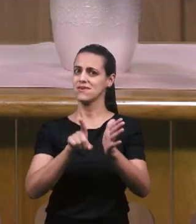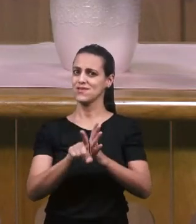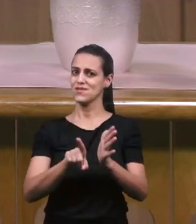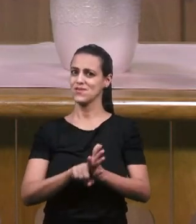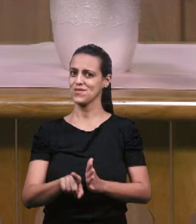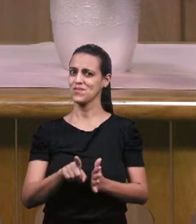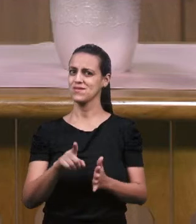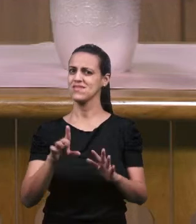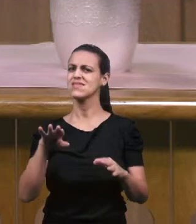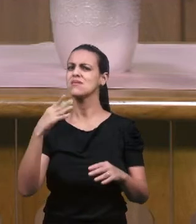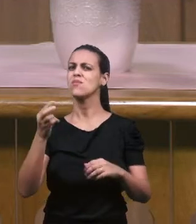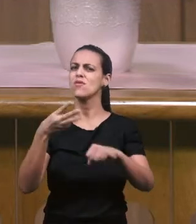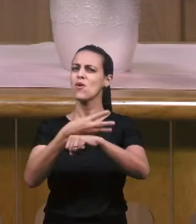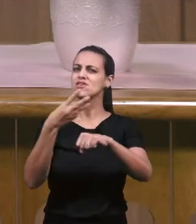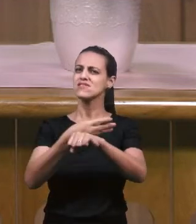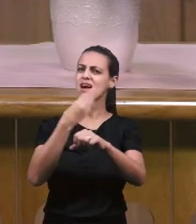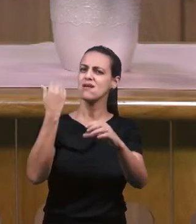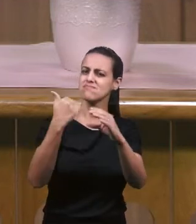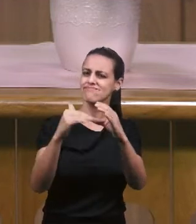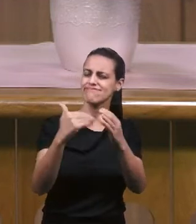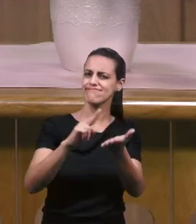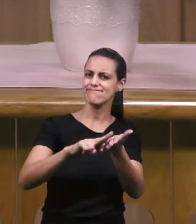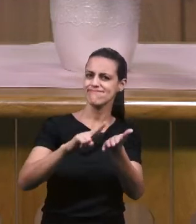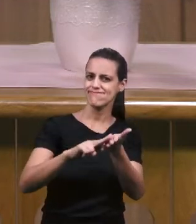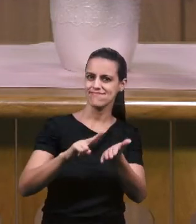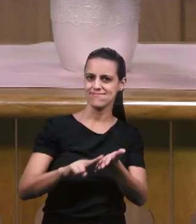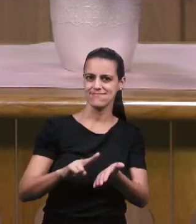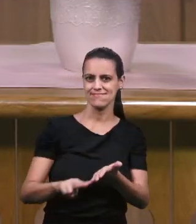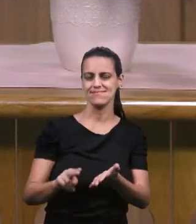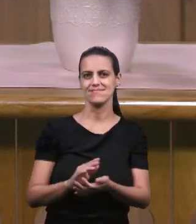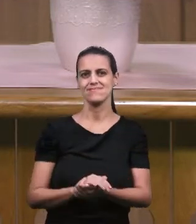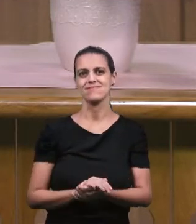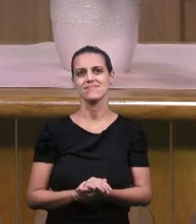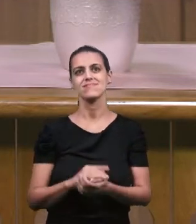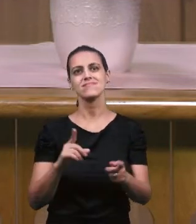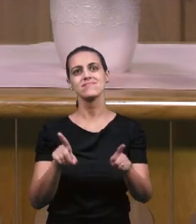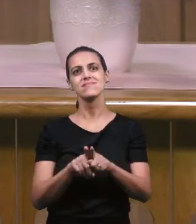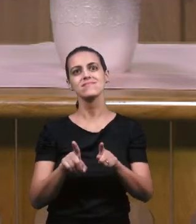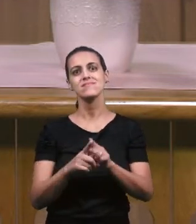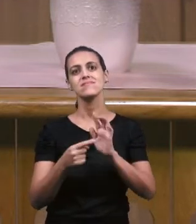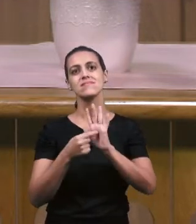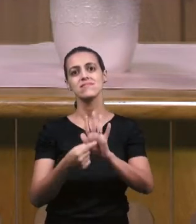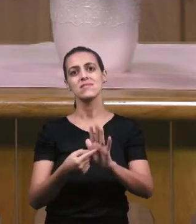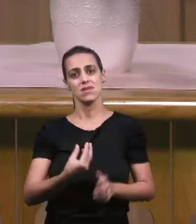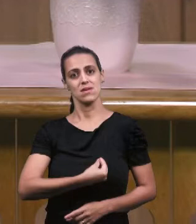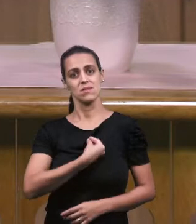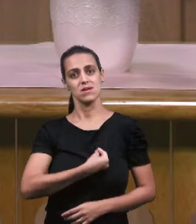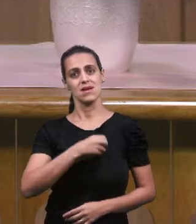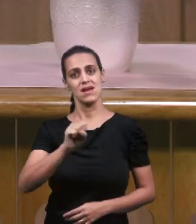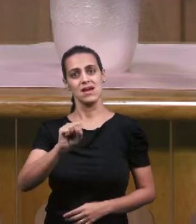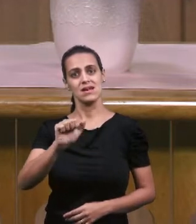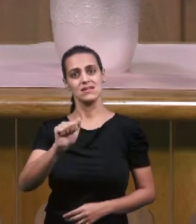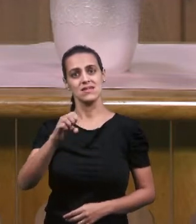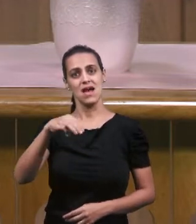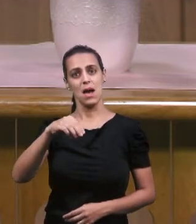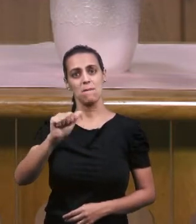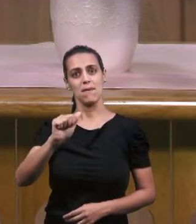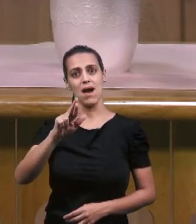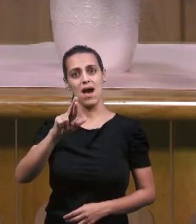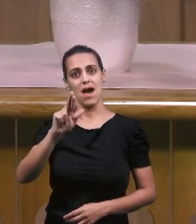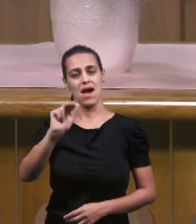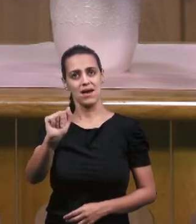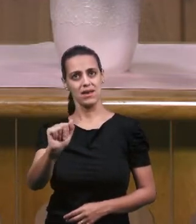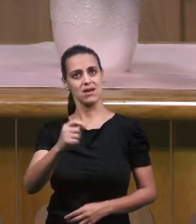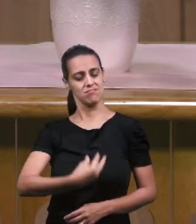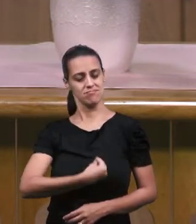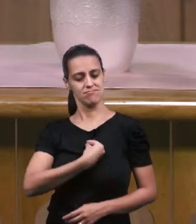WhatsApp. Nous voulons enregistrer encore la présence ici de notre sœur Samara Paulino. Elle est de Framingham, Massachusetts. Elle est